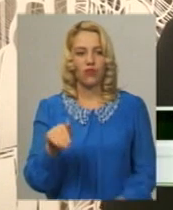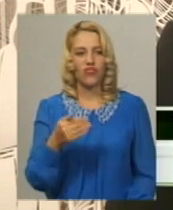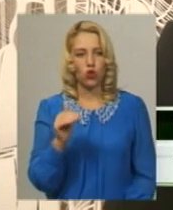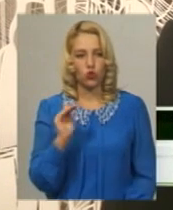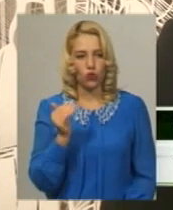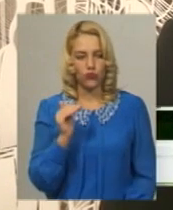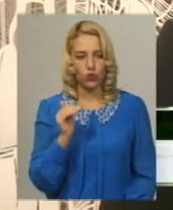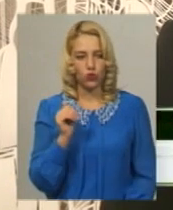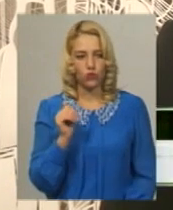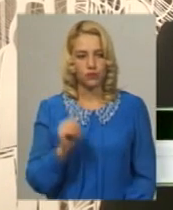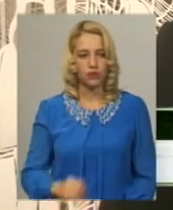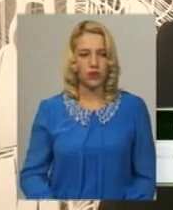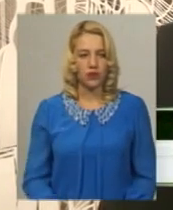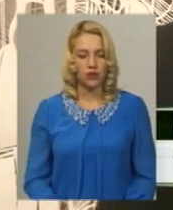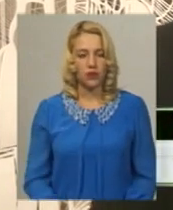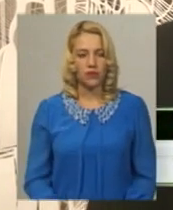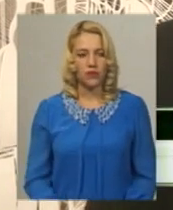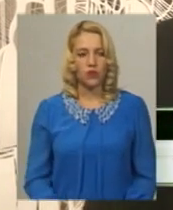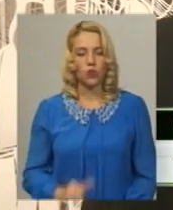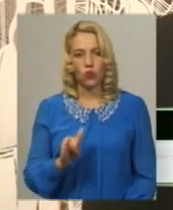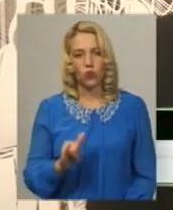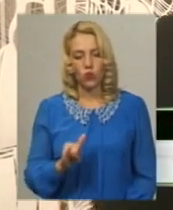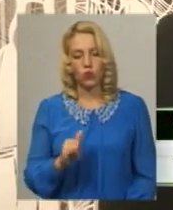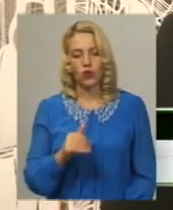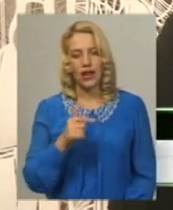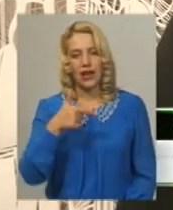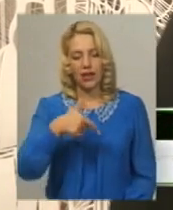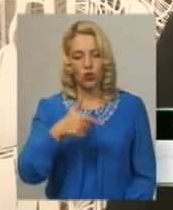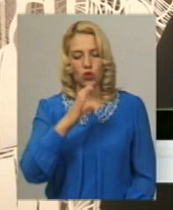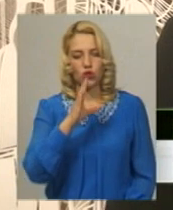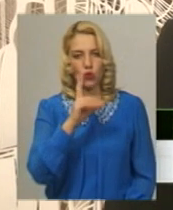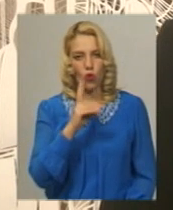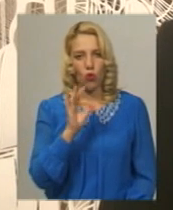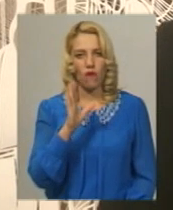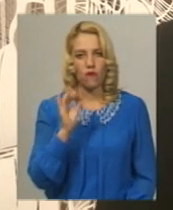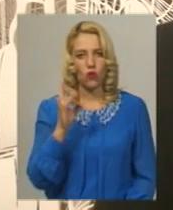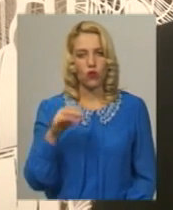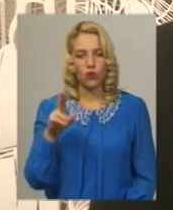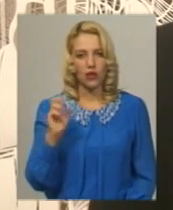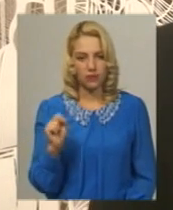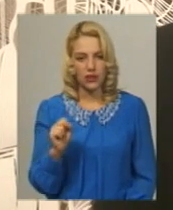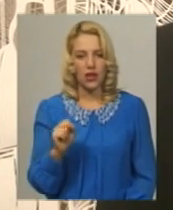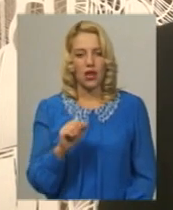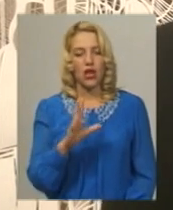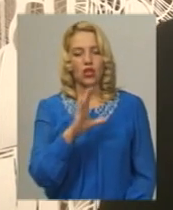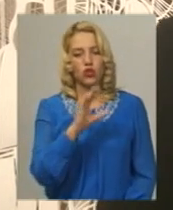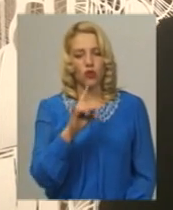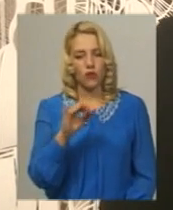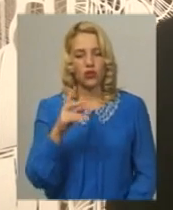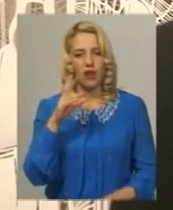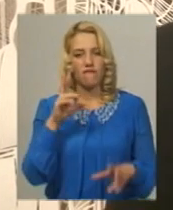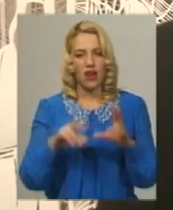філософією у Григорія Сковороди. І, власне, Григорій Сковорода вважав, що людська думка –